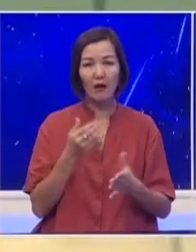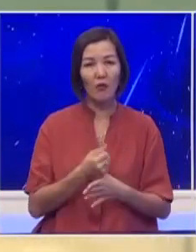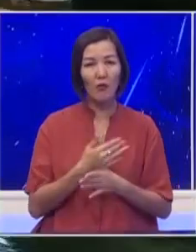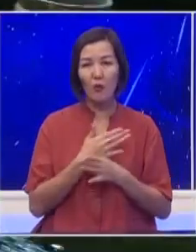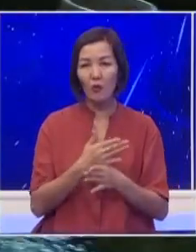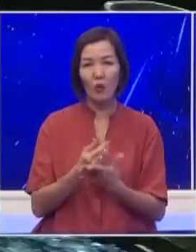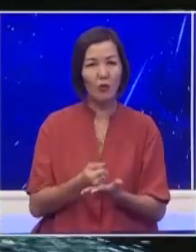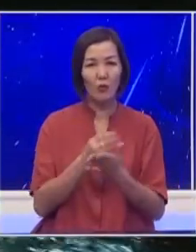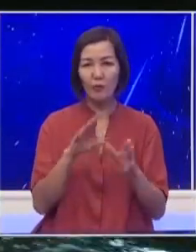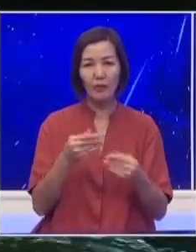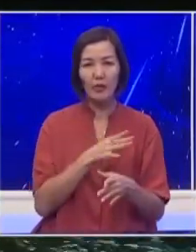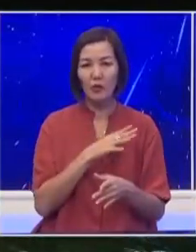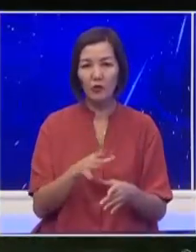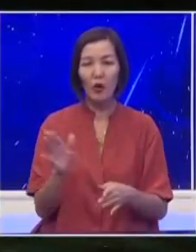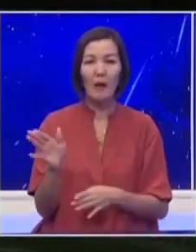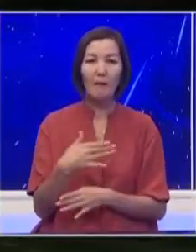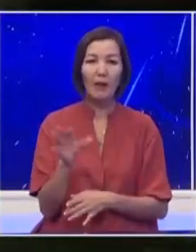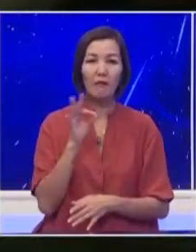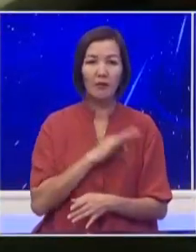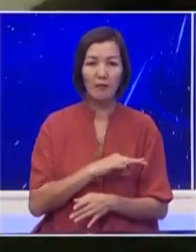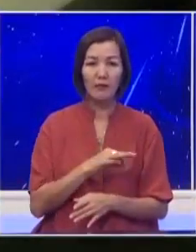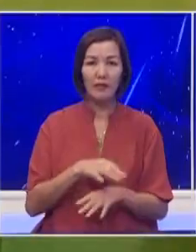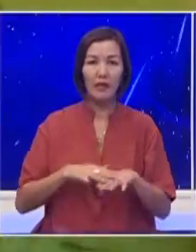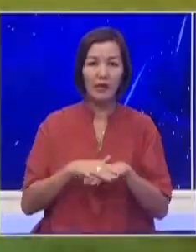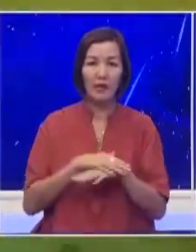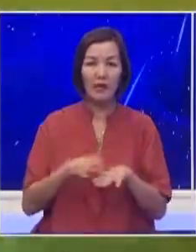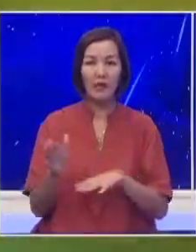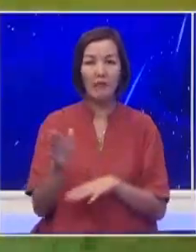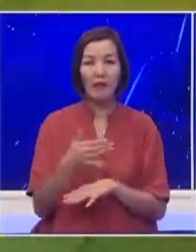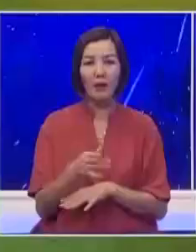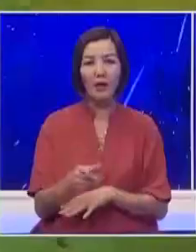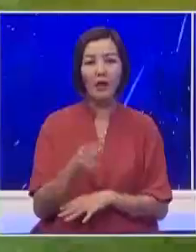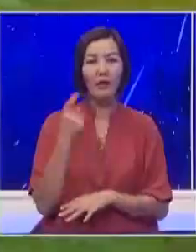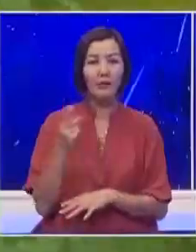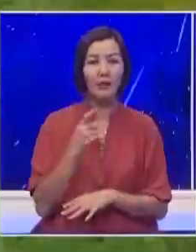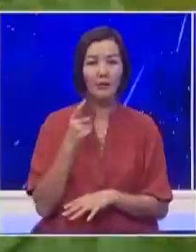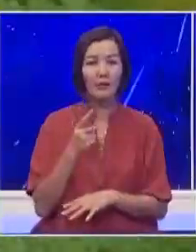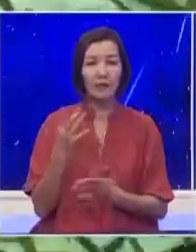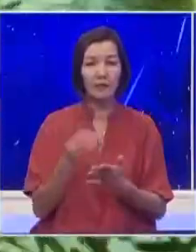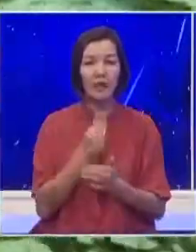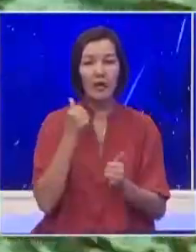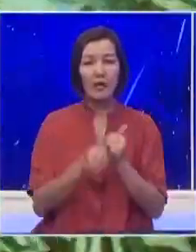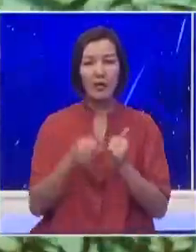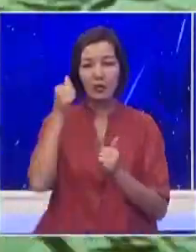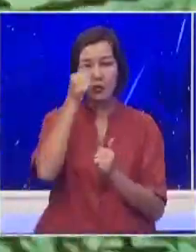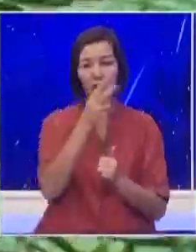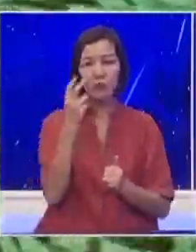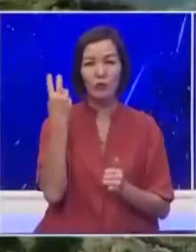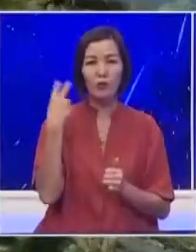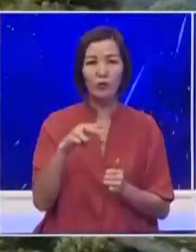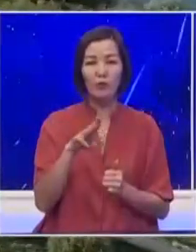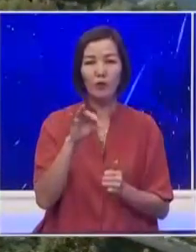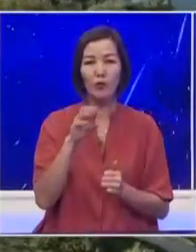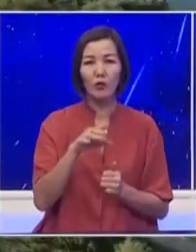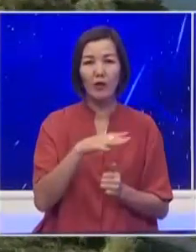жоқ бұған. Балық та табыс көзі. Халық балық шаруашылығы көзін тапқанның бірі. Бұл мекеме жыл сайын 220 тонна форель,